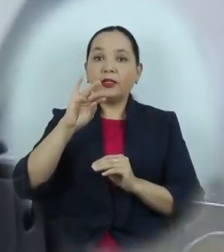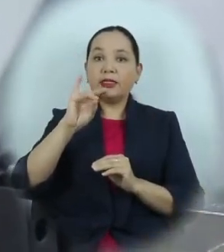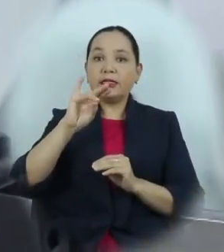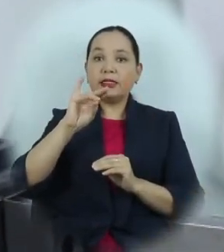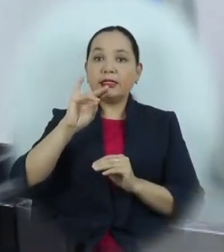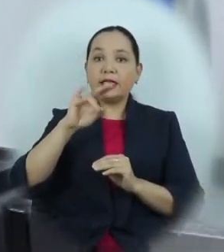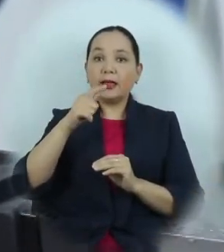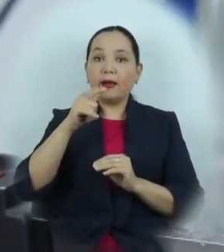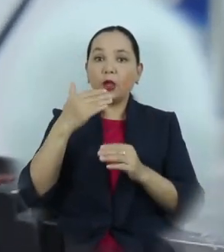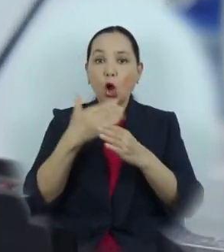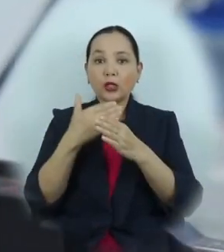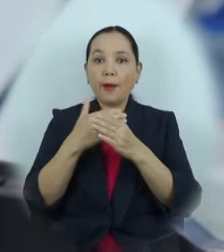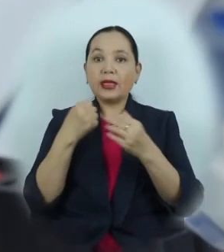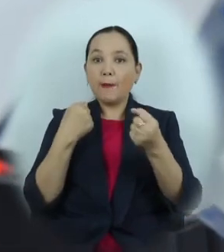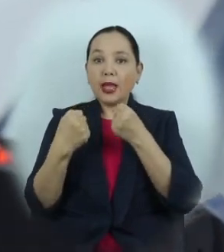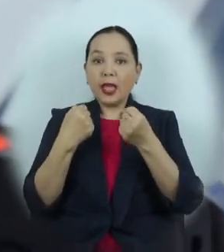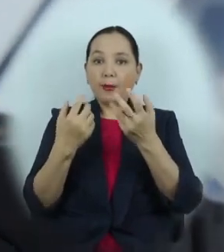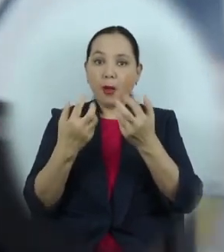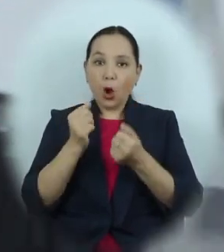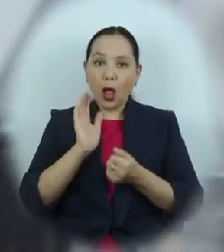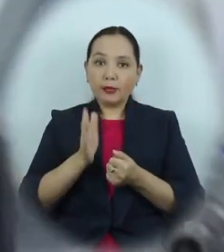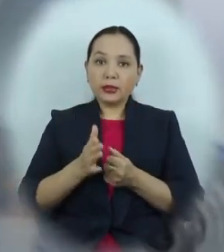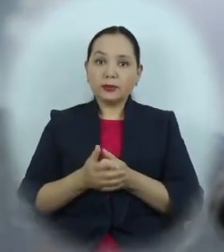yordamida buni mahkamlab olamiz.